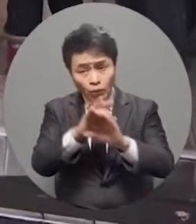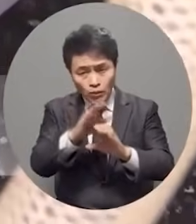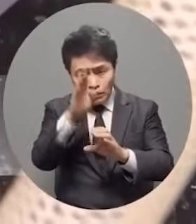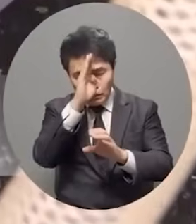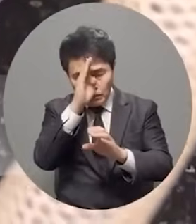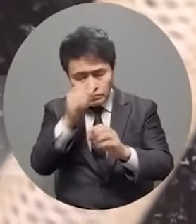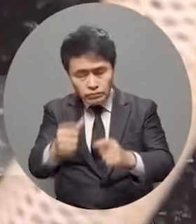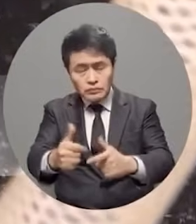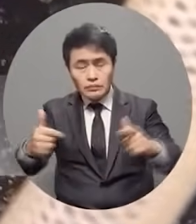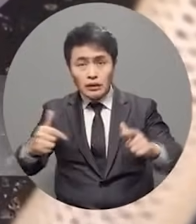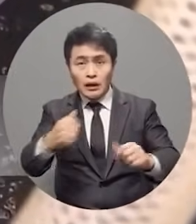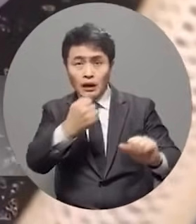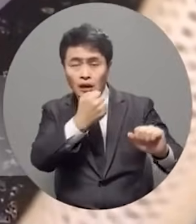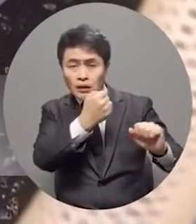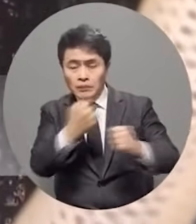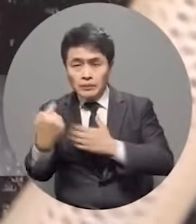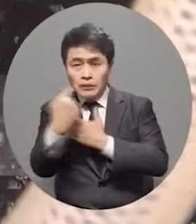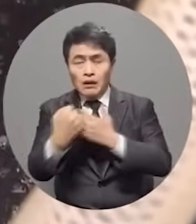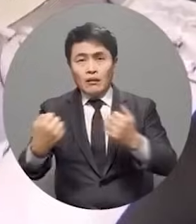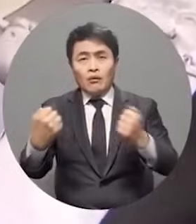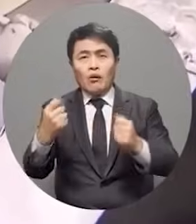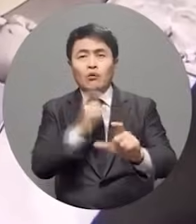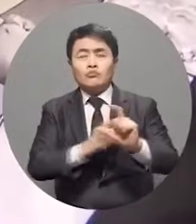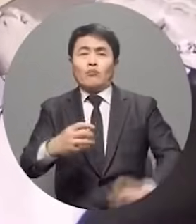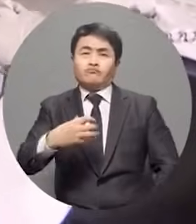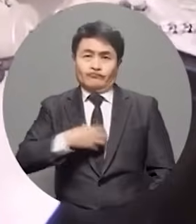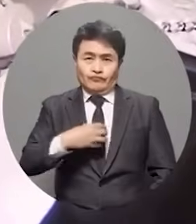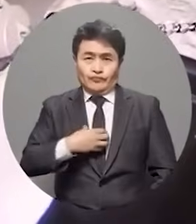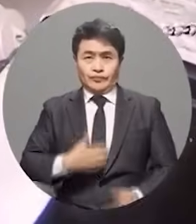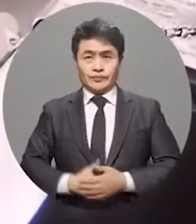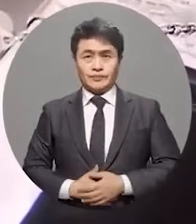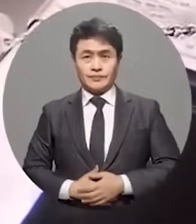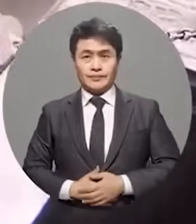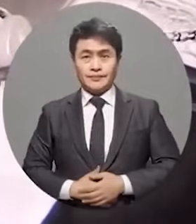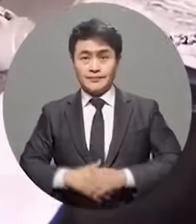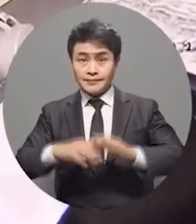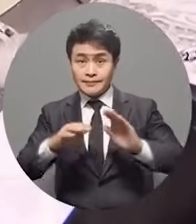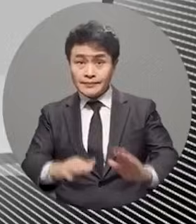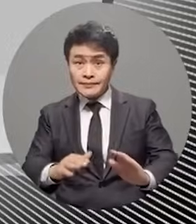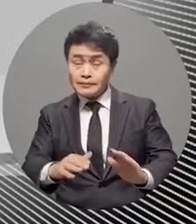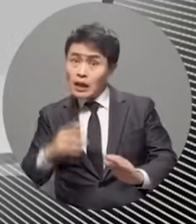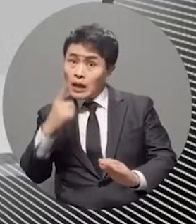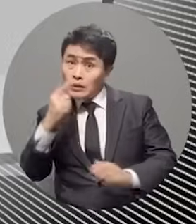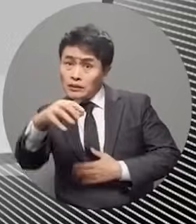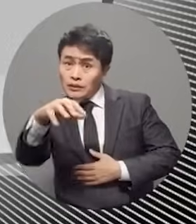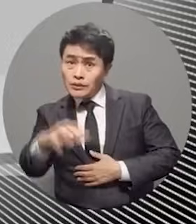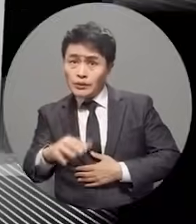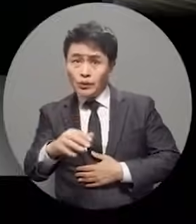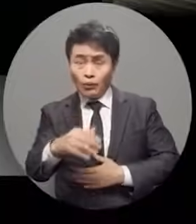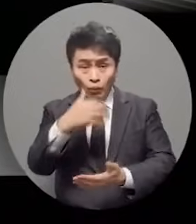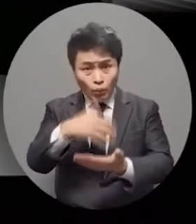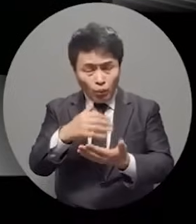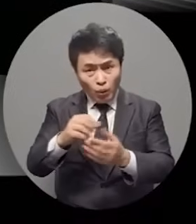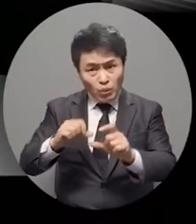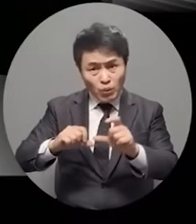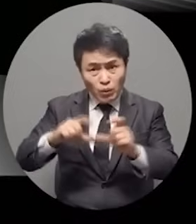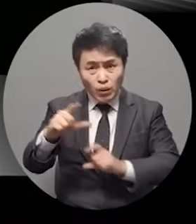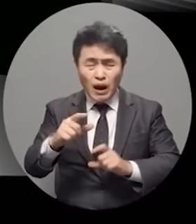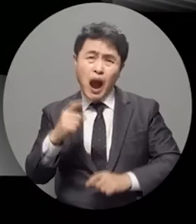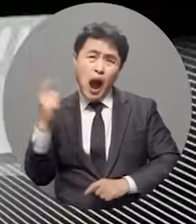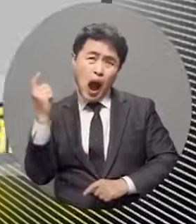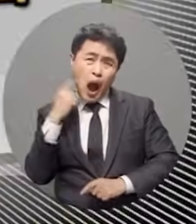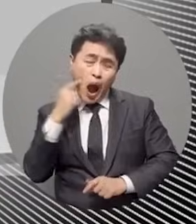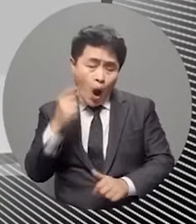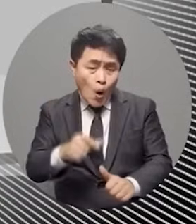있어 피난민들 건강은 더욱 위협받고 있습니다. 이 와중에 일부에서 조회수를 높이기 위해 가짜